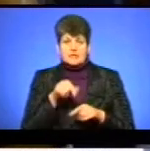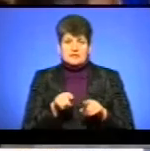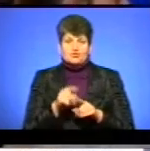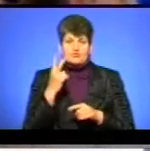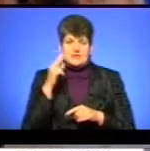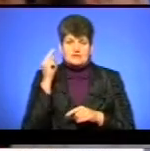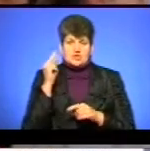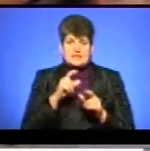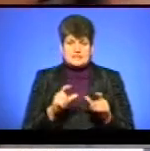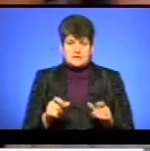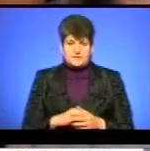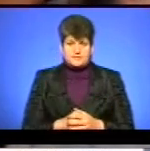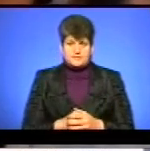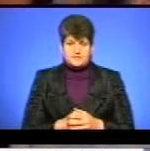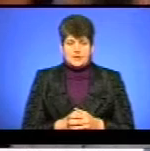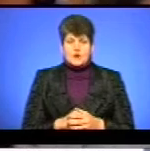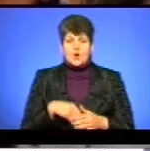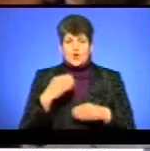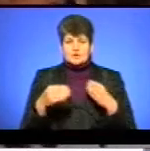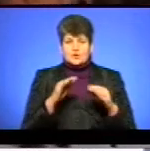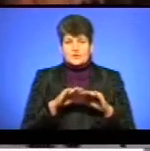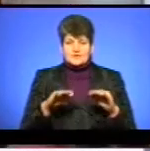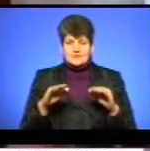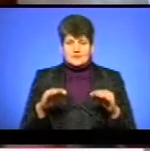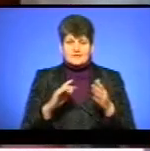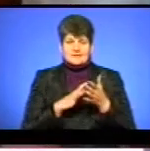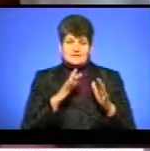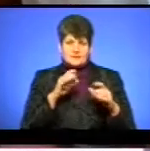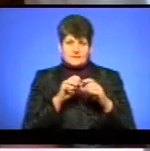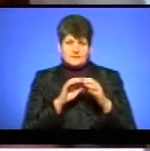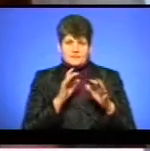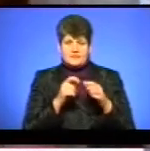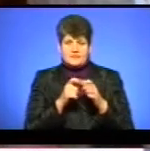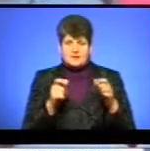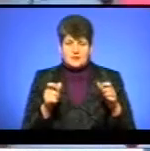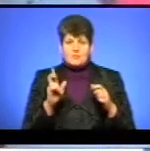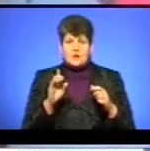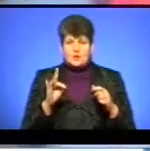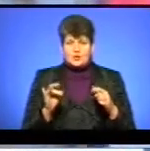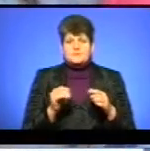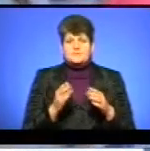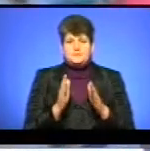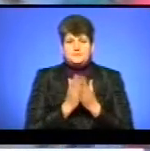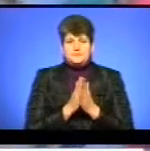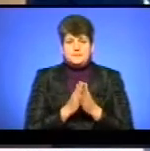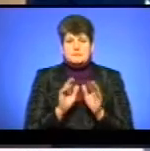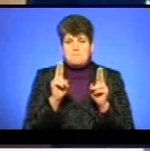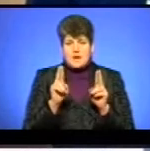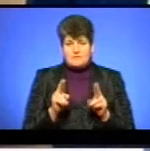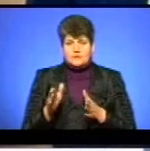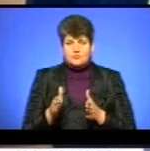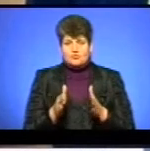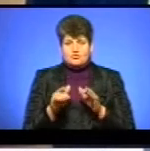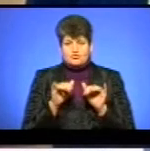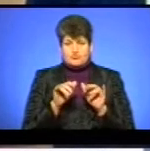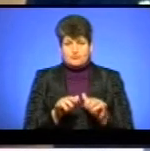навчальні заклади. Патрульні поліцейські роздають дітям світловідбиваючі стрічки, брелоки та брошури з правилами дорожнього руху. Світло в